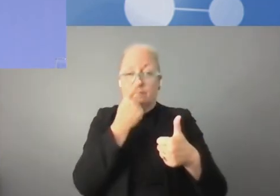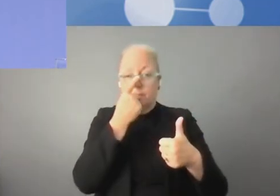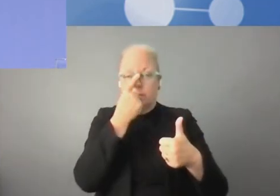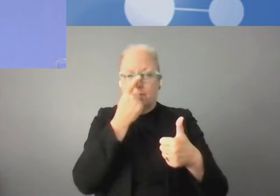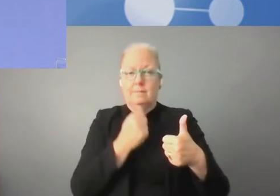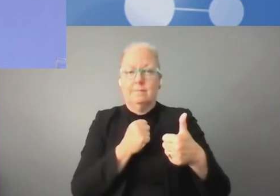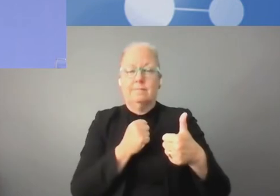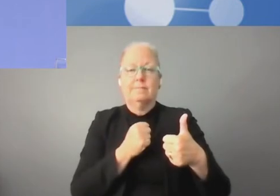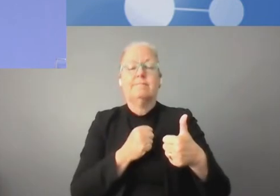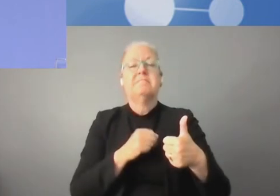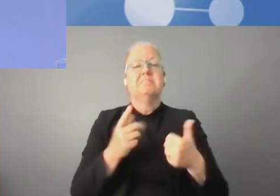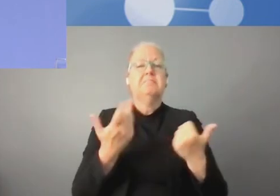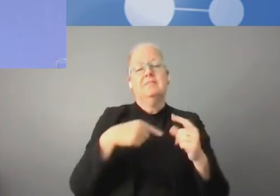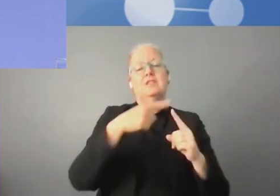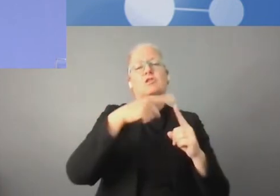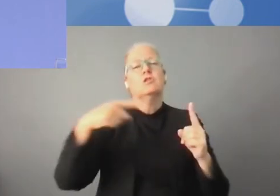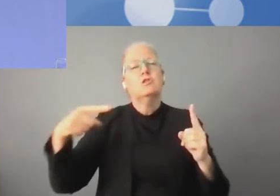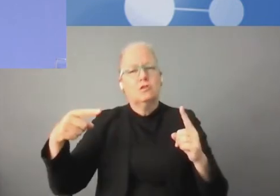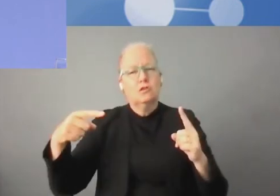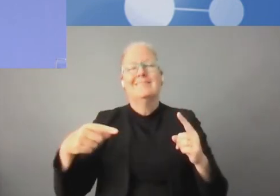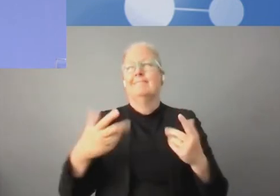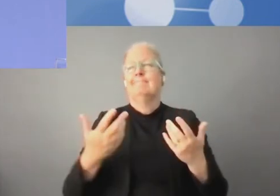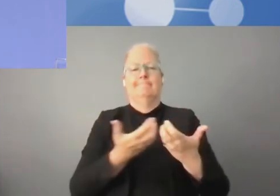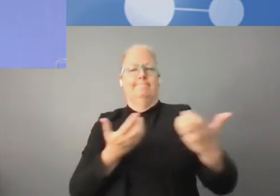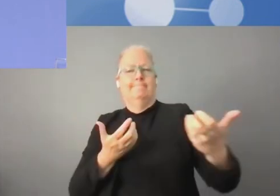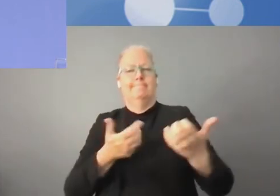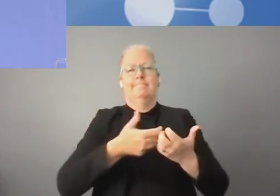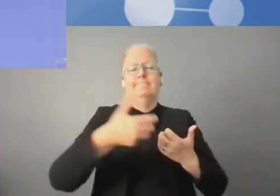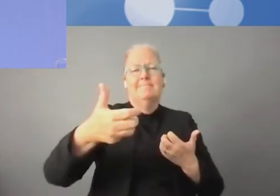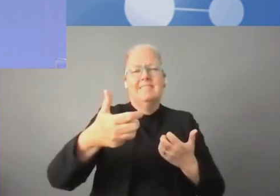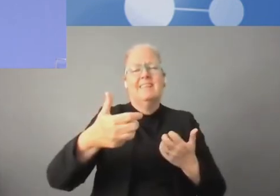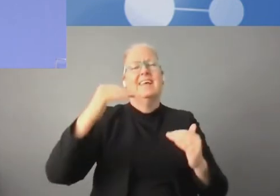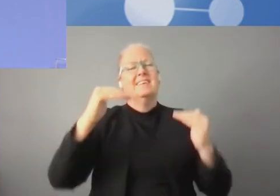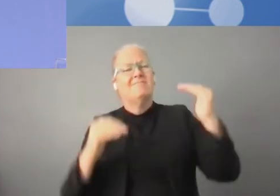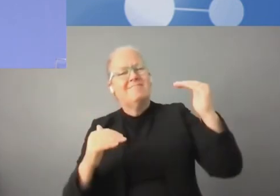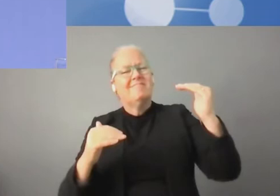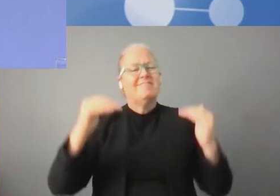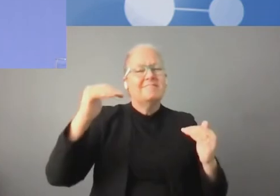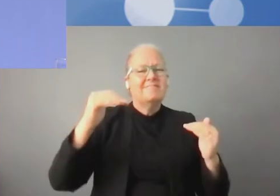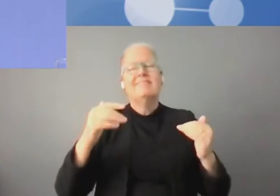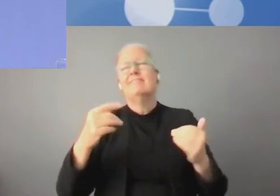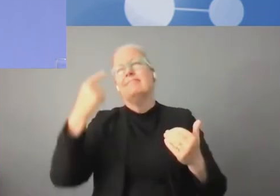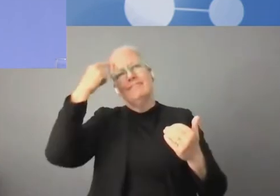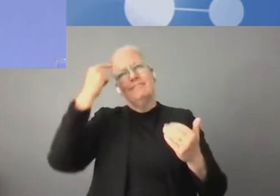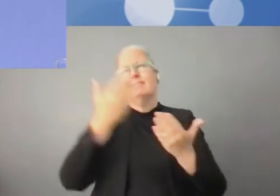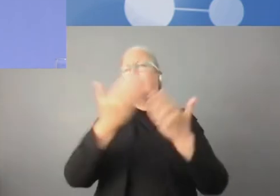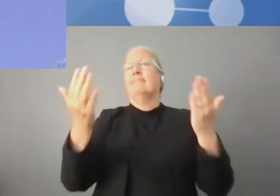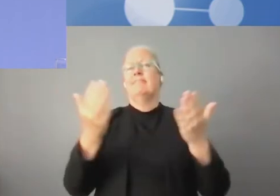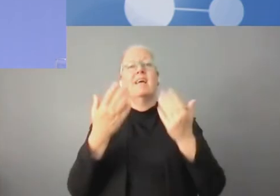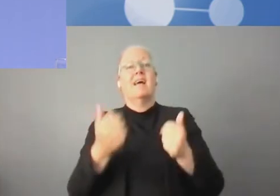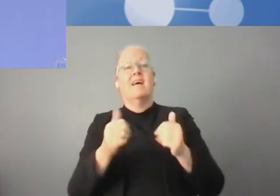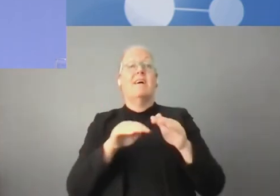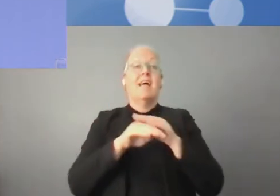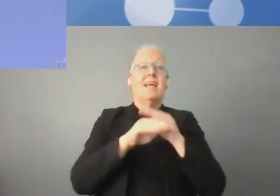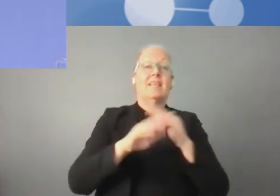的不平等的这个现象，第二个是对 AI 的一个控制